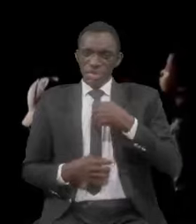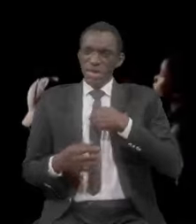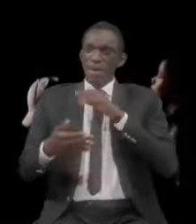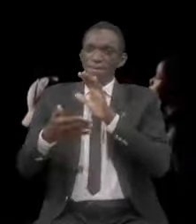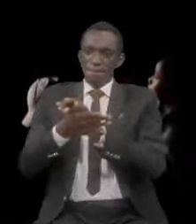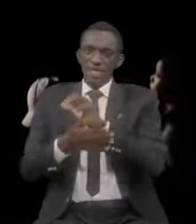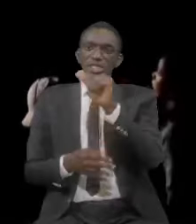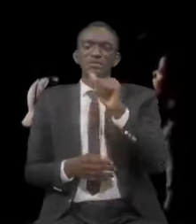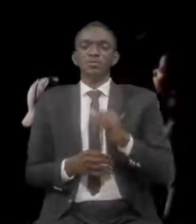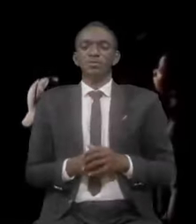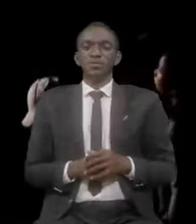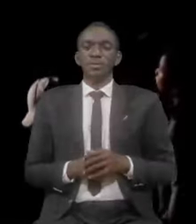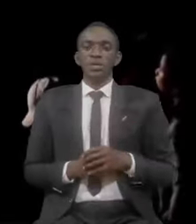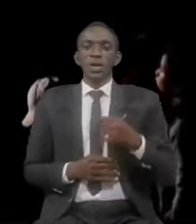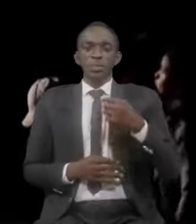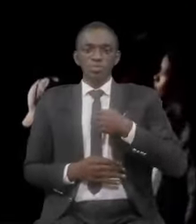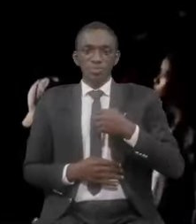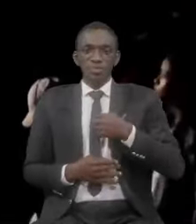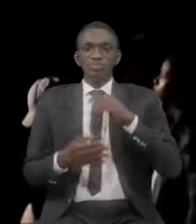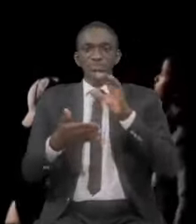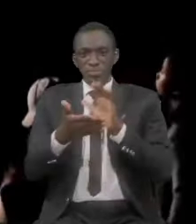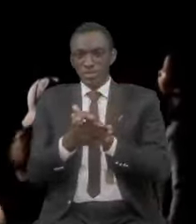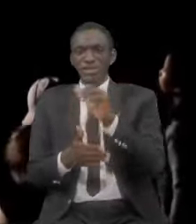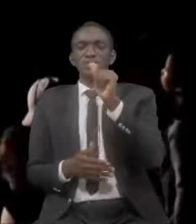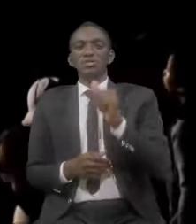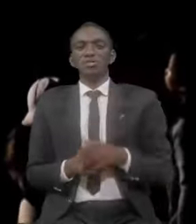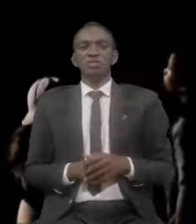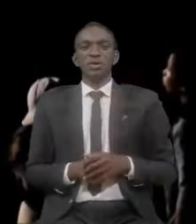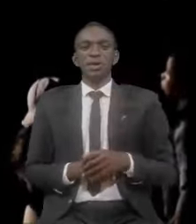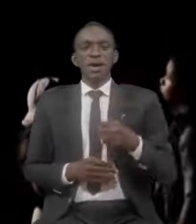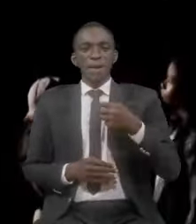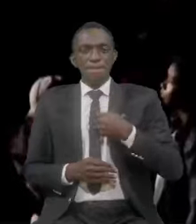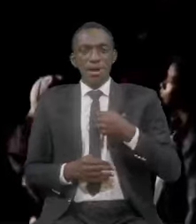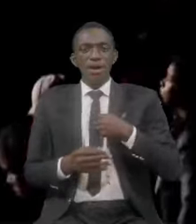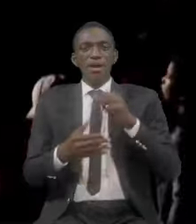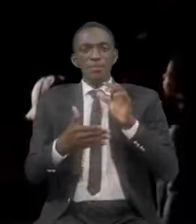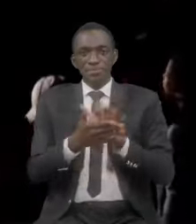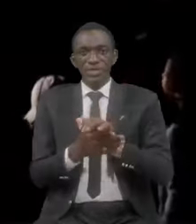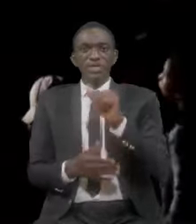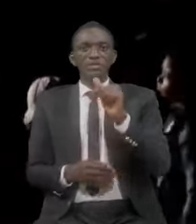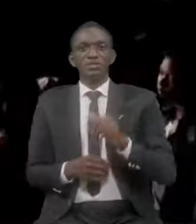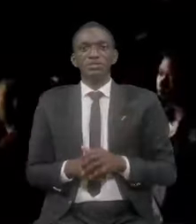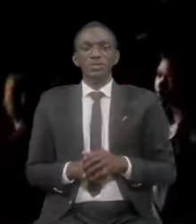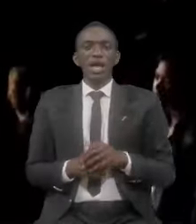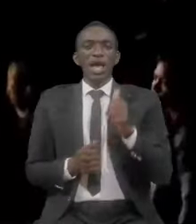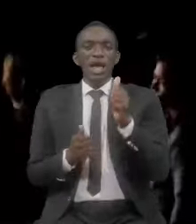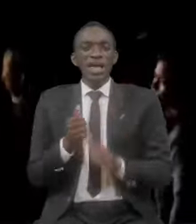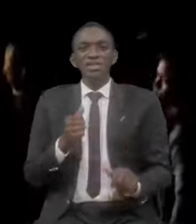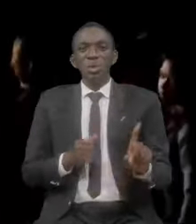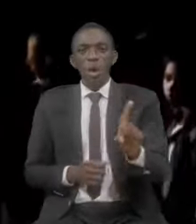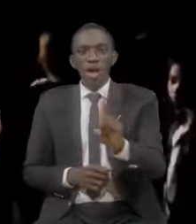crois. Seigneur, je crois. Seigneur, je crois. Quiconque,